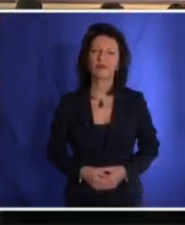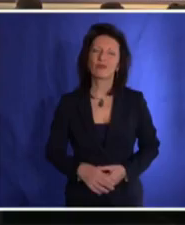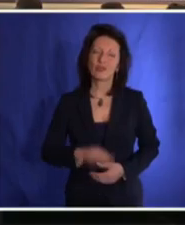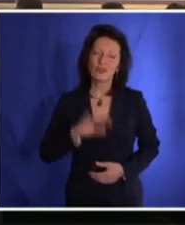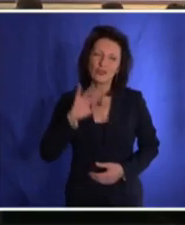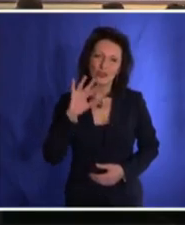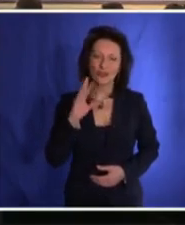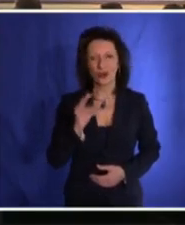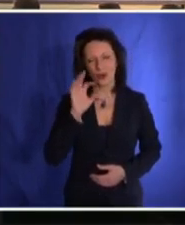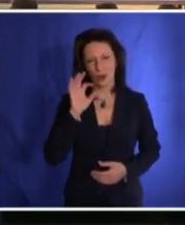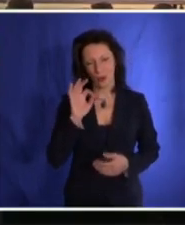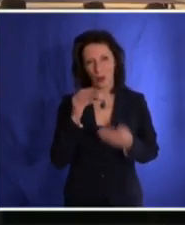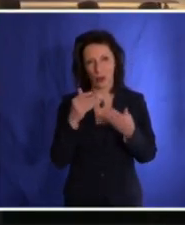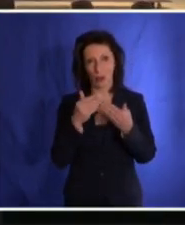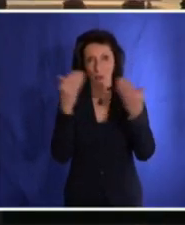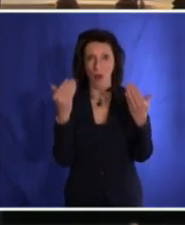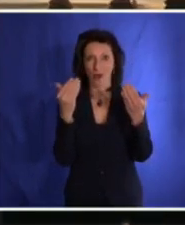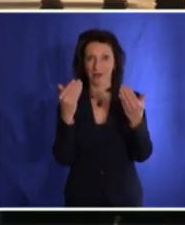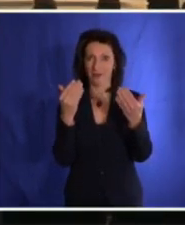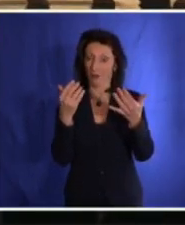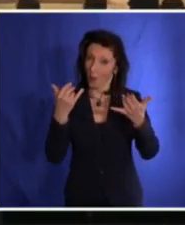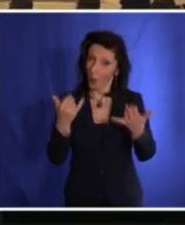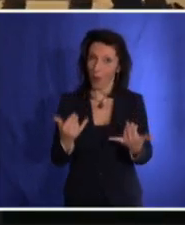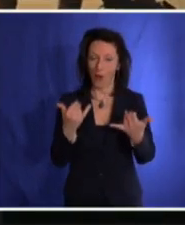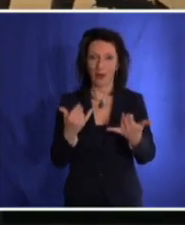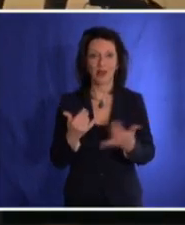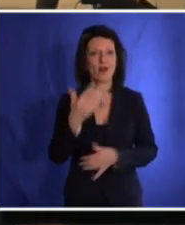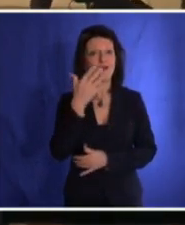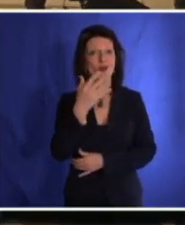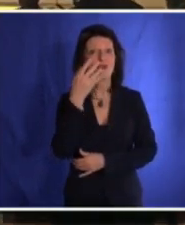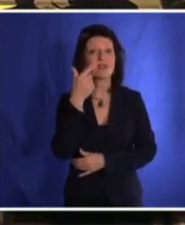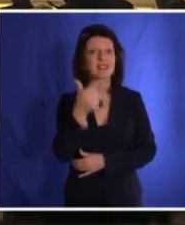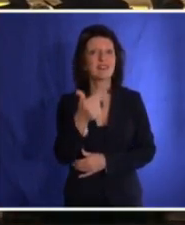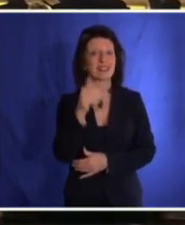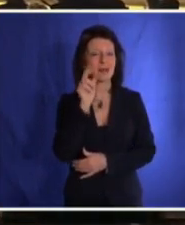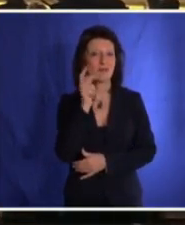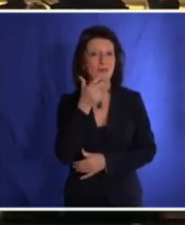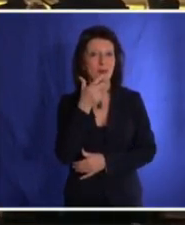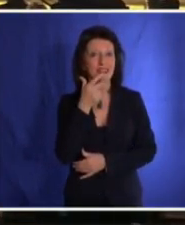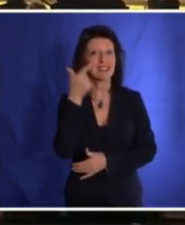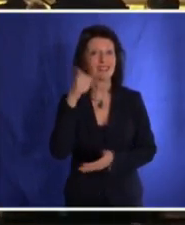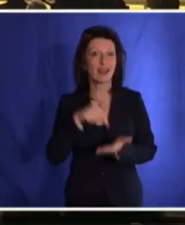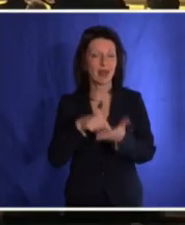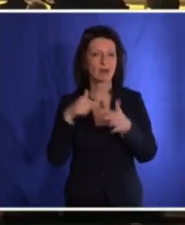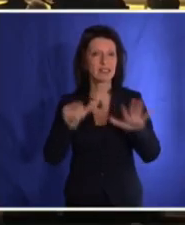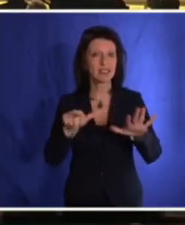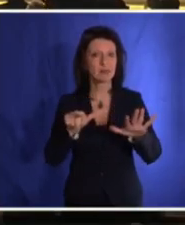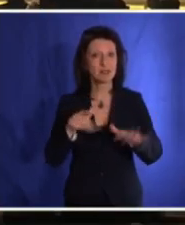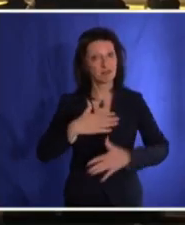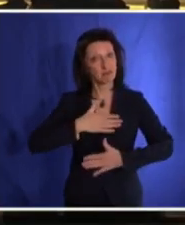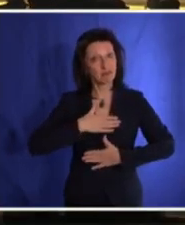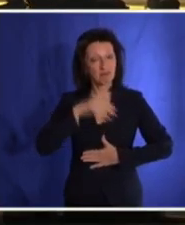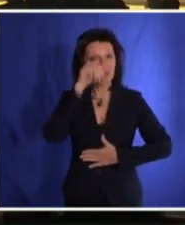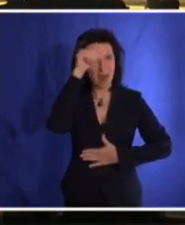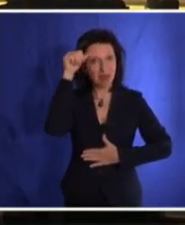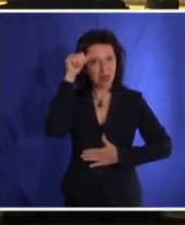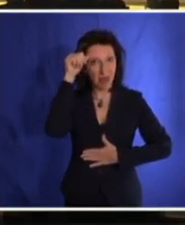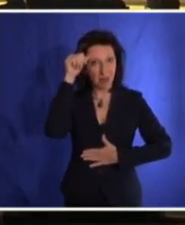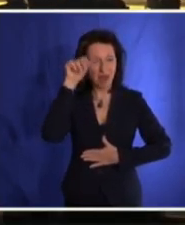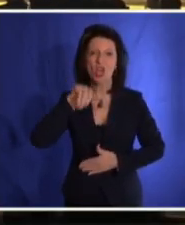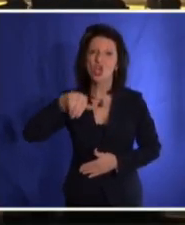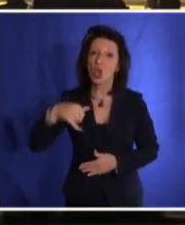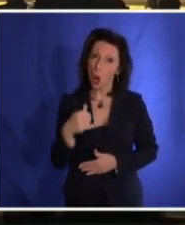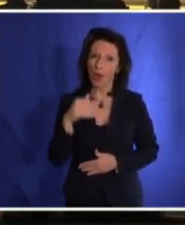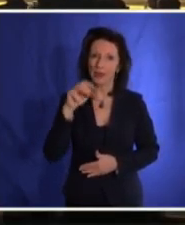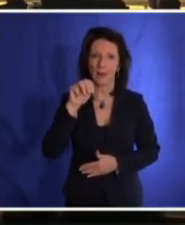Einen wunderschönen guten Morgen am 25. März 2017. Mein Name ist